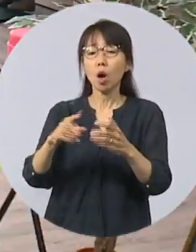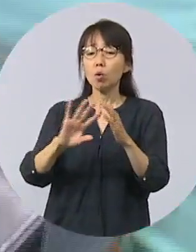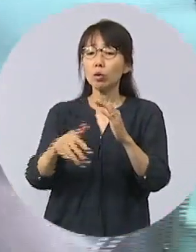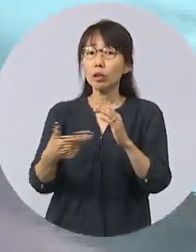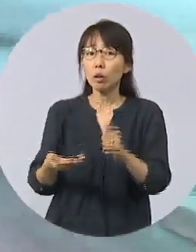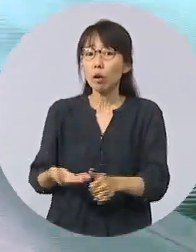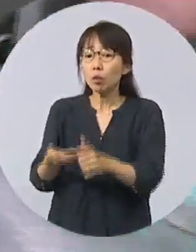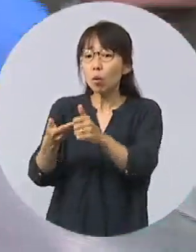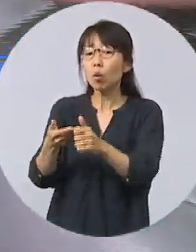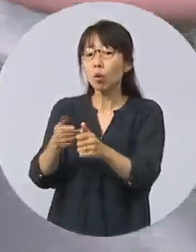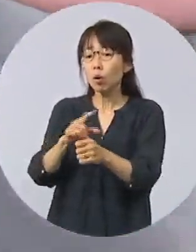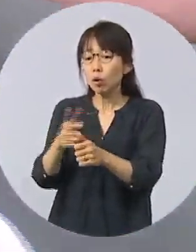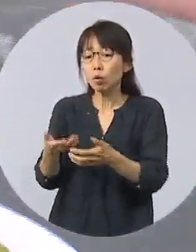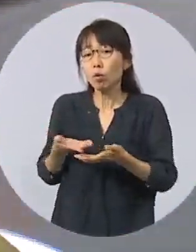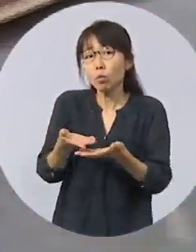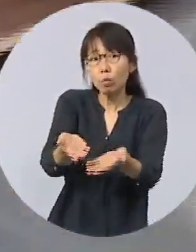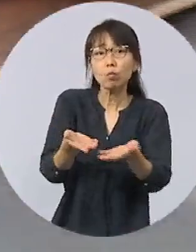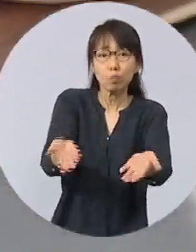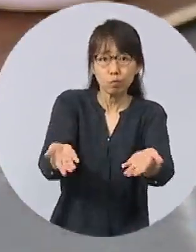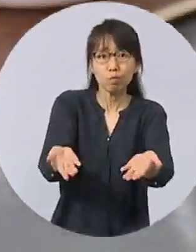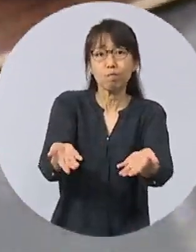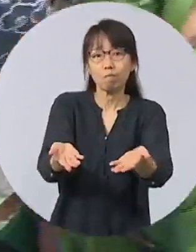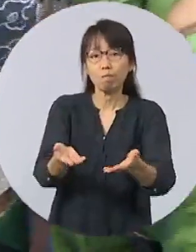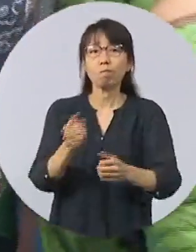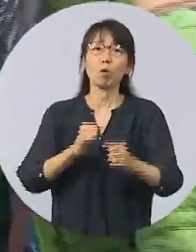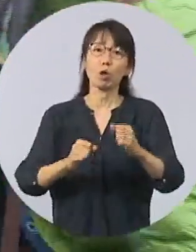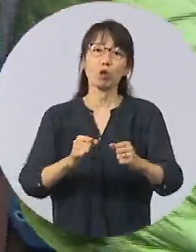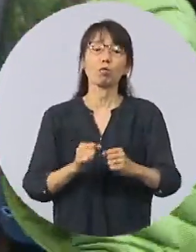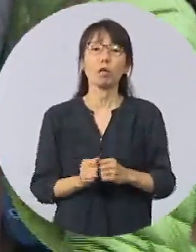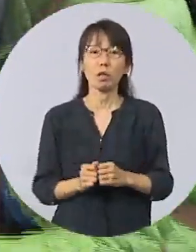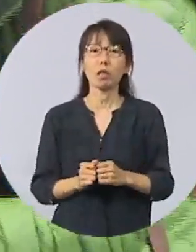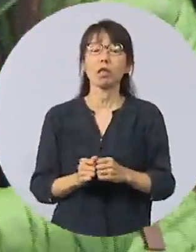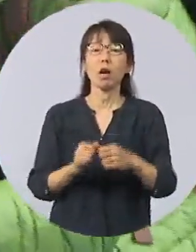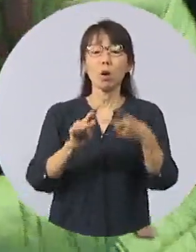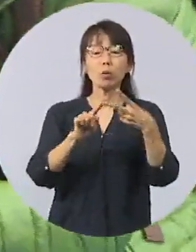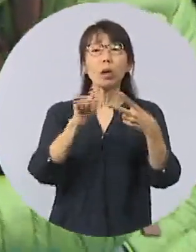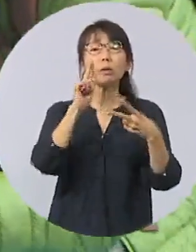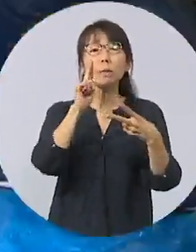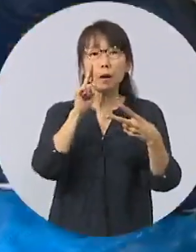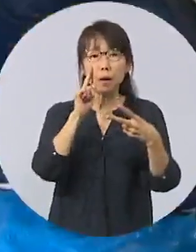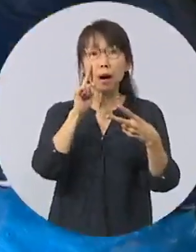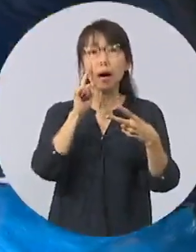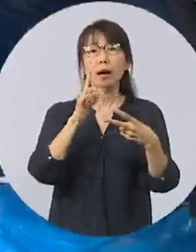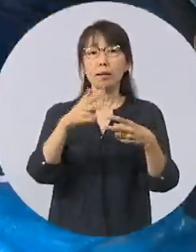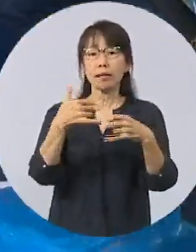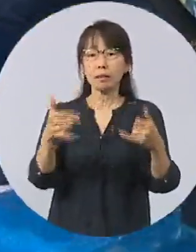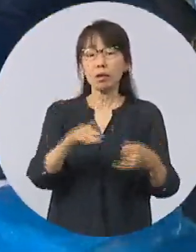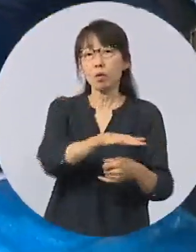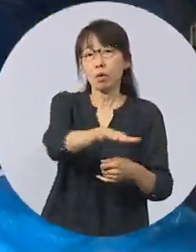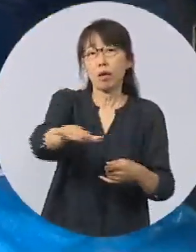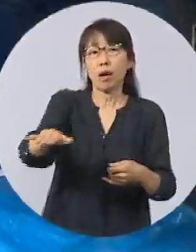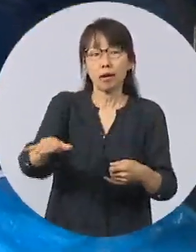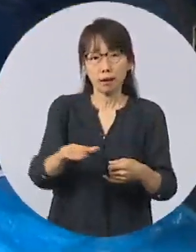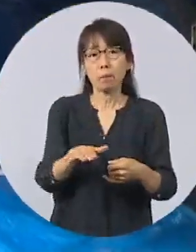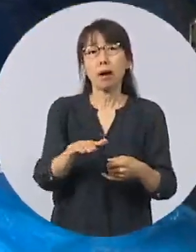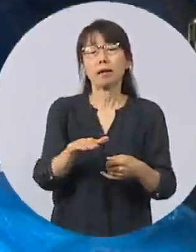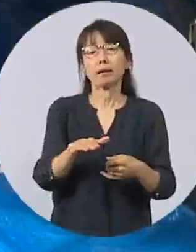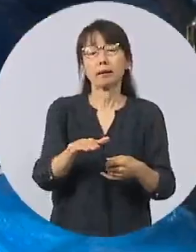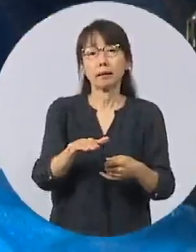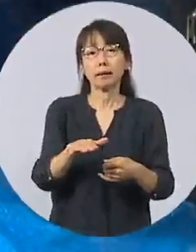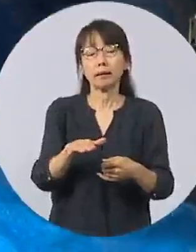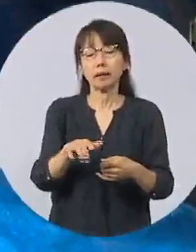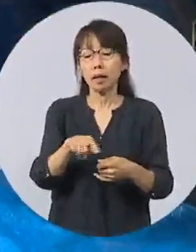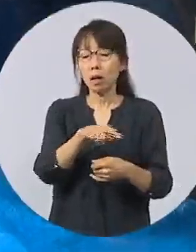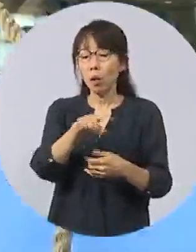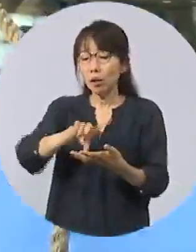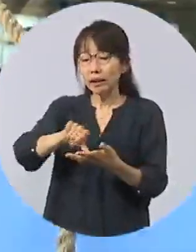く供給強化の取り組み、2つ目が市民の皆様に藤沢さんの農水産物を知ってい